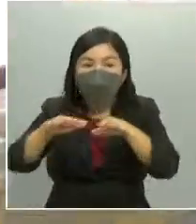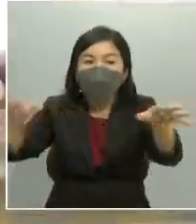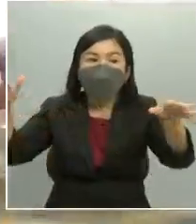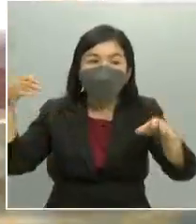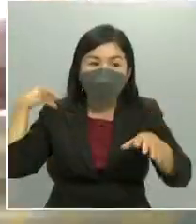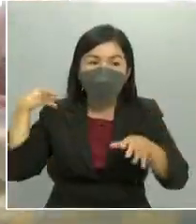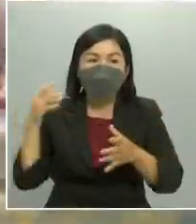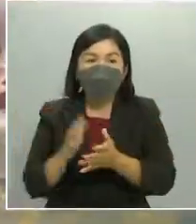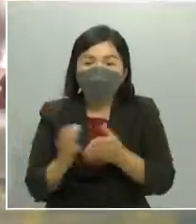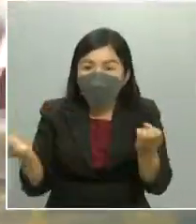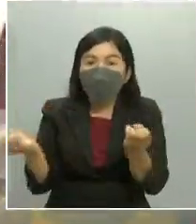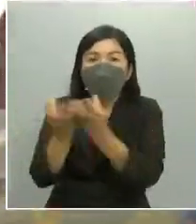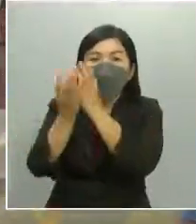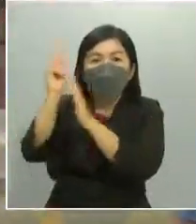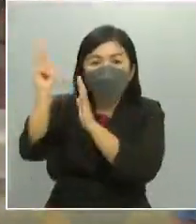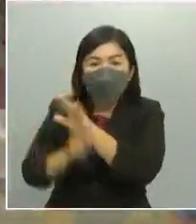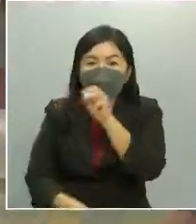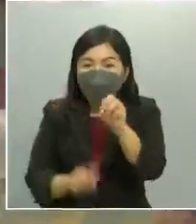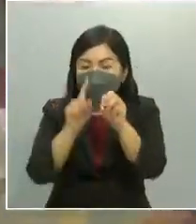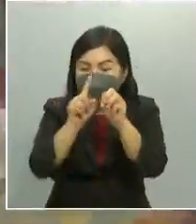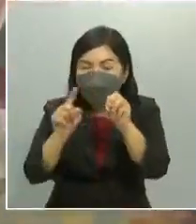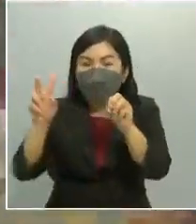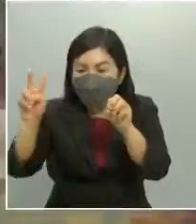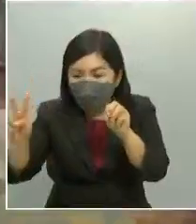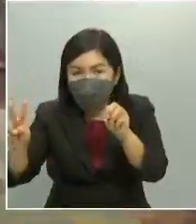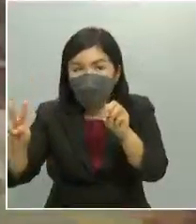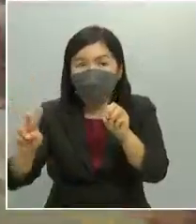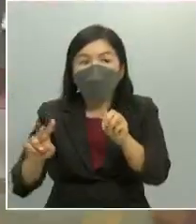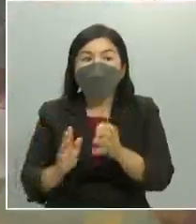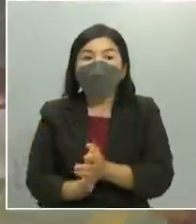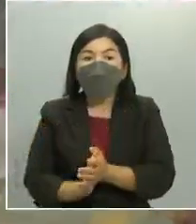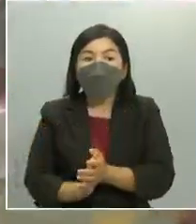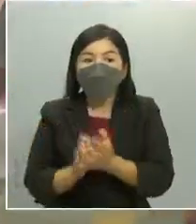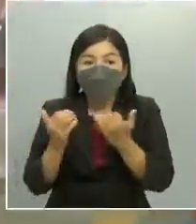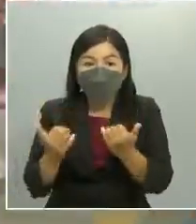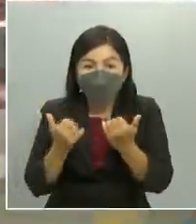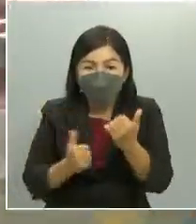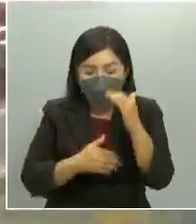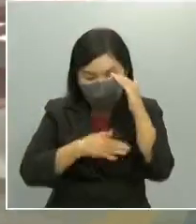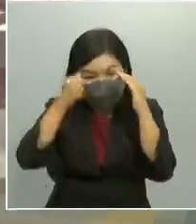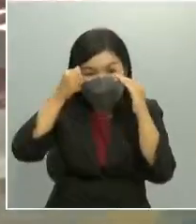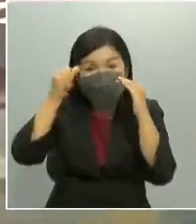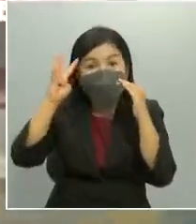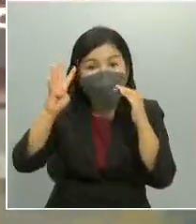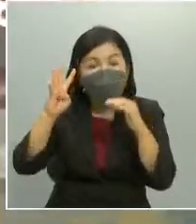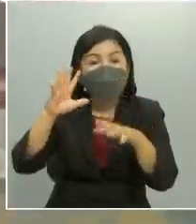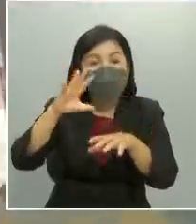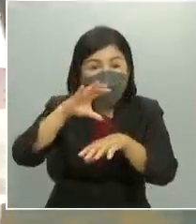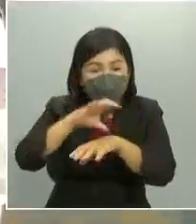โดนมาจาก 1 2Goทหาร 45วันแล้วไม่คก